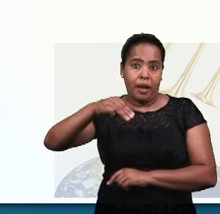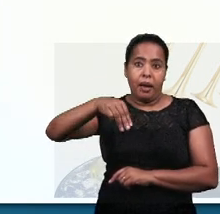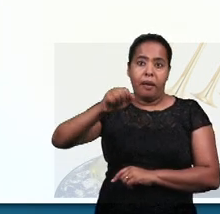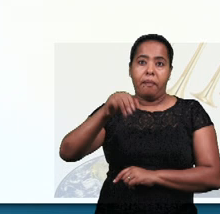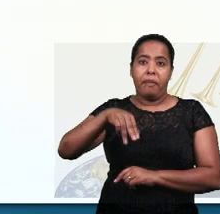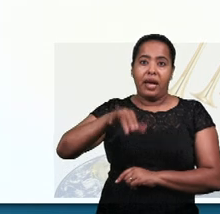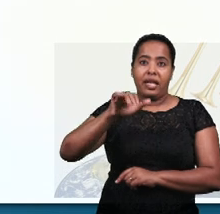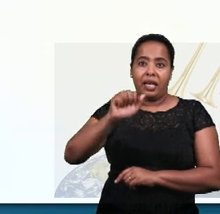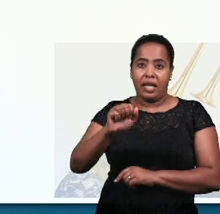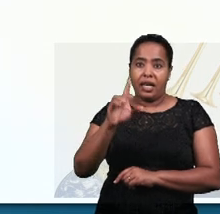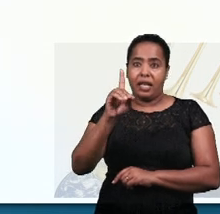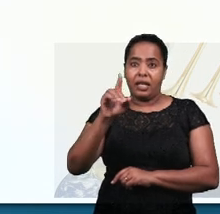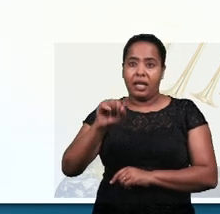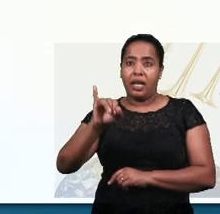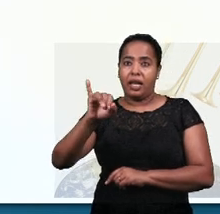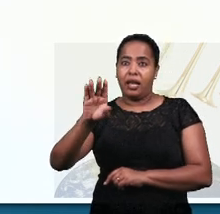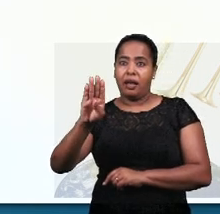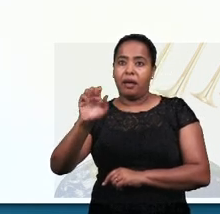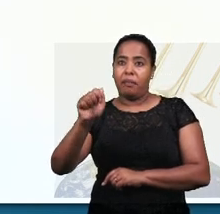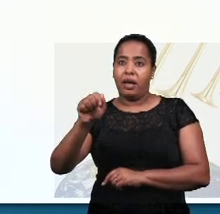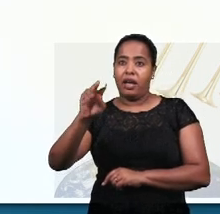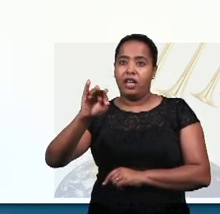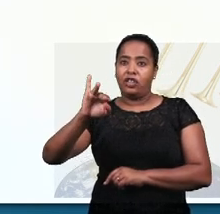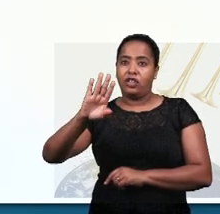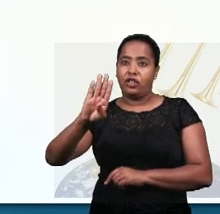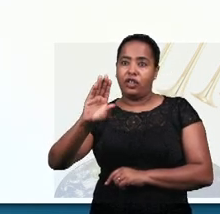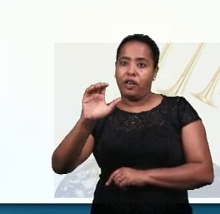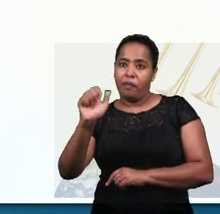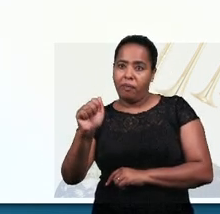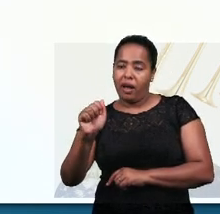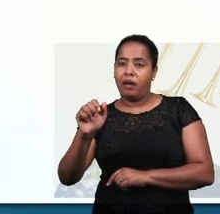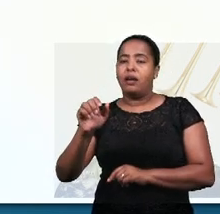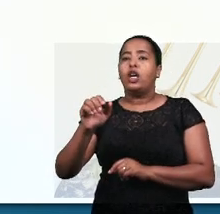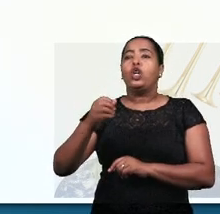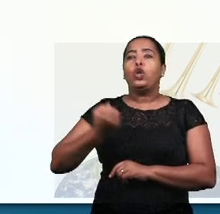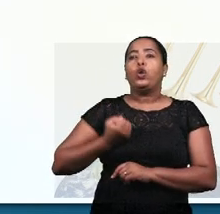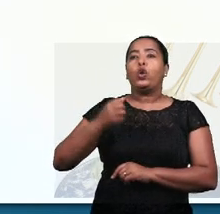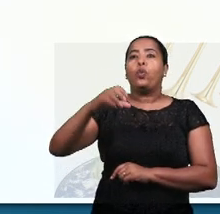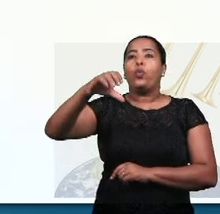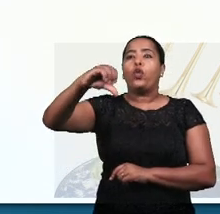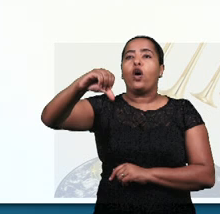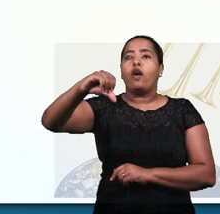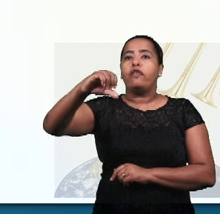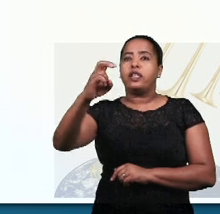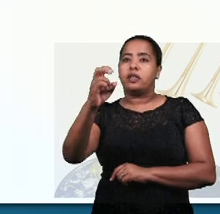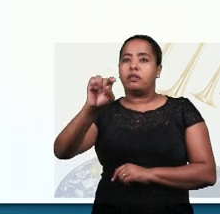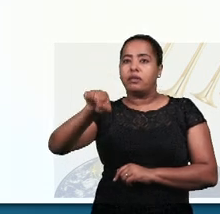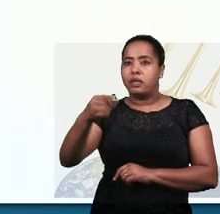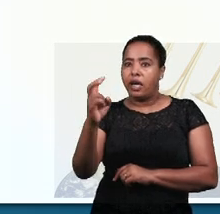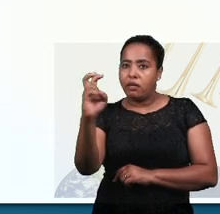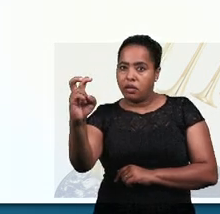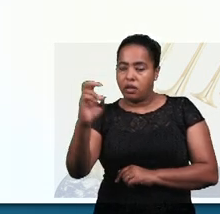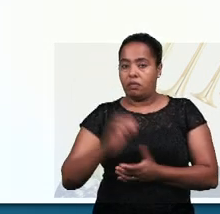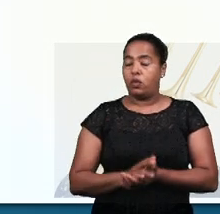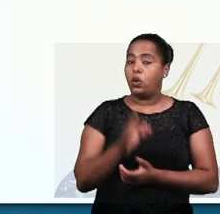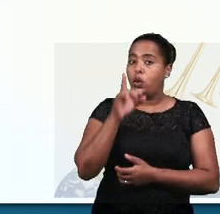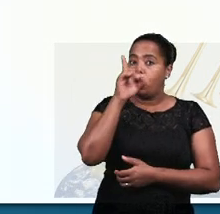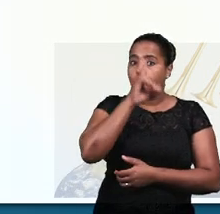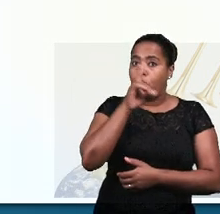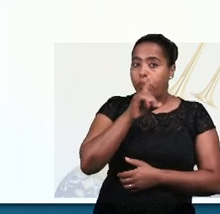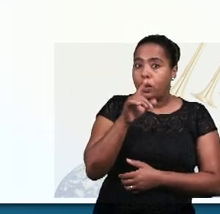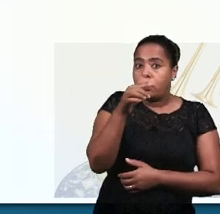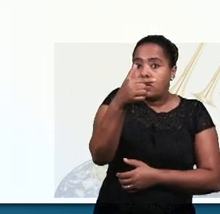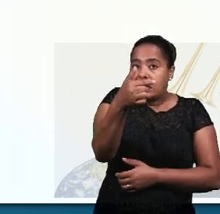de Ibatiba, 95.5 à Minas Gerais, dans cette région qui est proche de la divise do Espírito Santo. Le dimanche